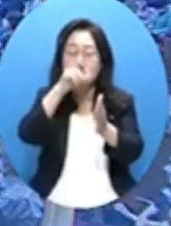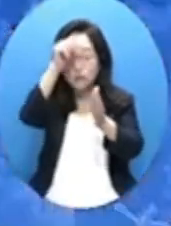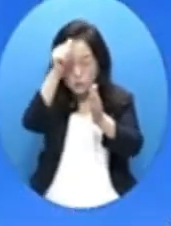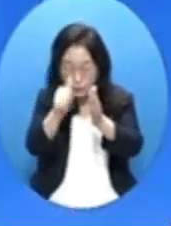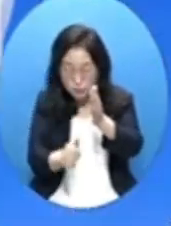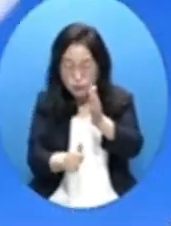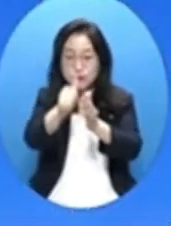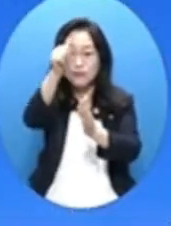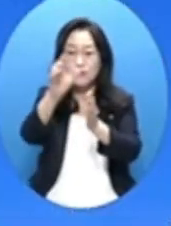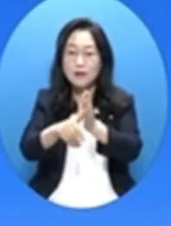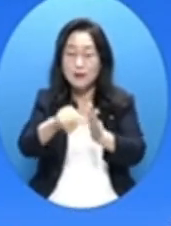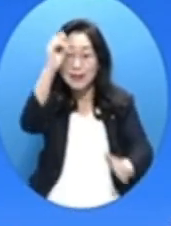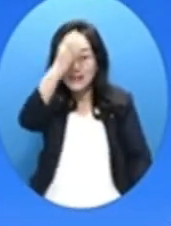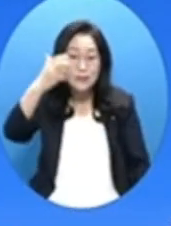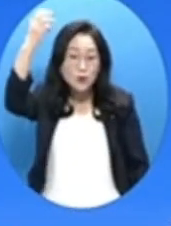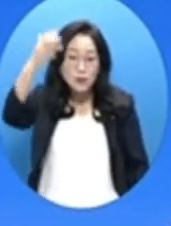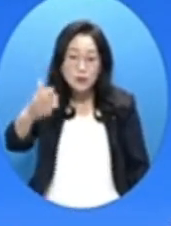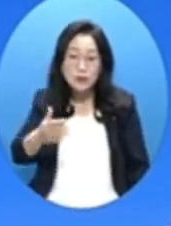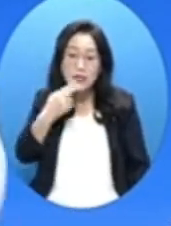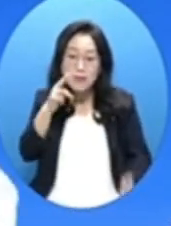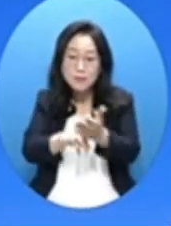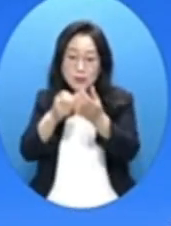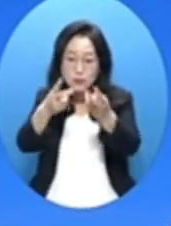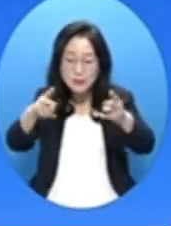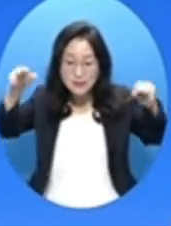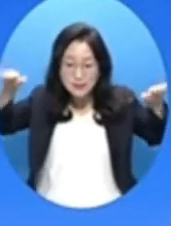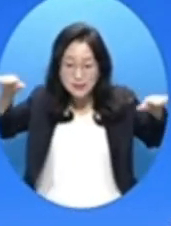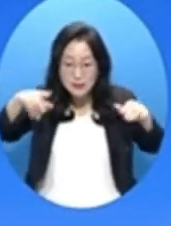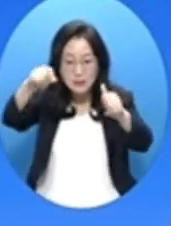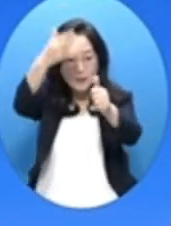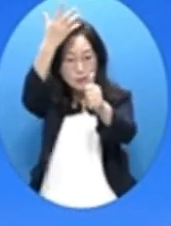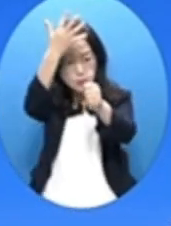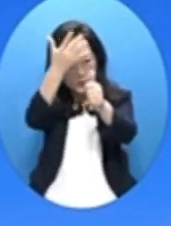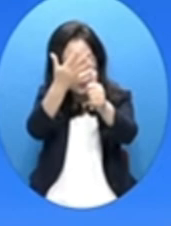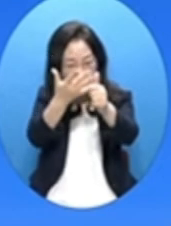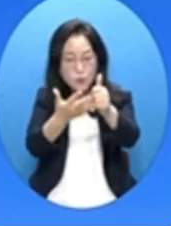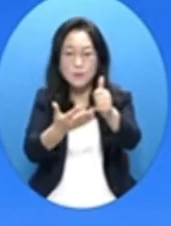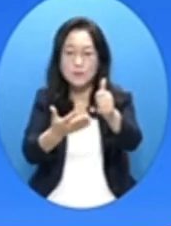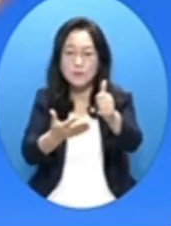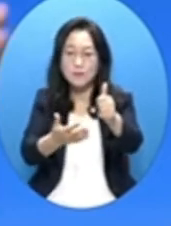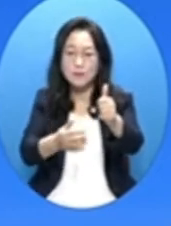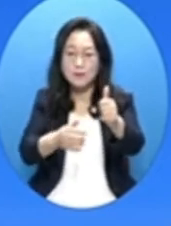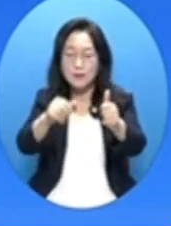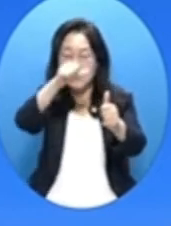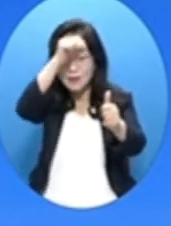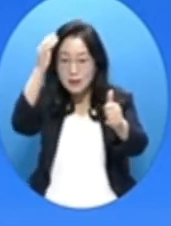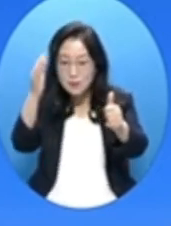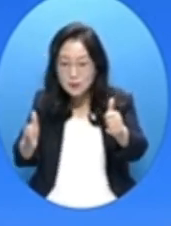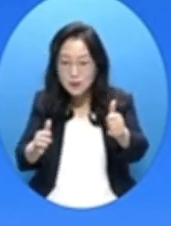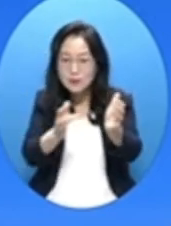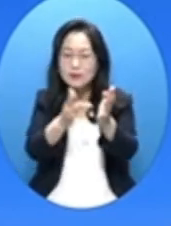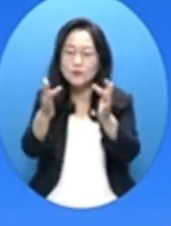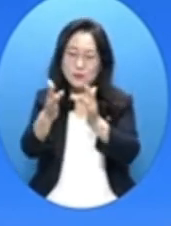올라오실 때 성령이 비둘기같이 임하신 것입니다. 예수님의 일생은 성령님과 함께한 일생이었습니다.